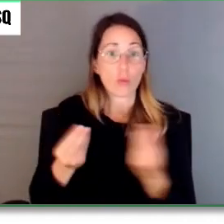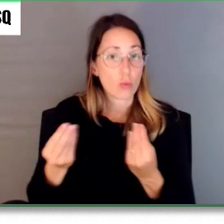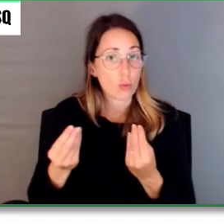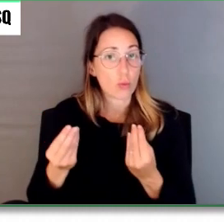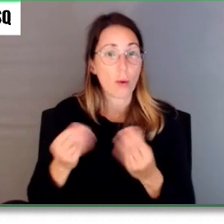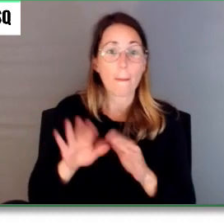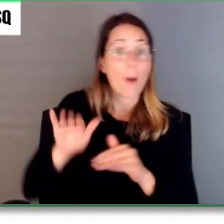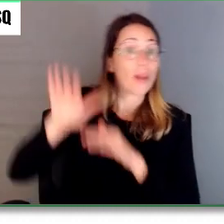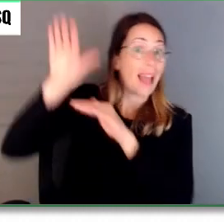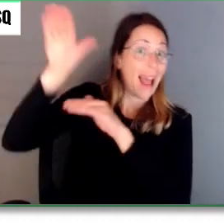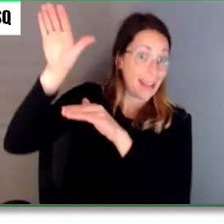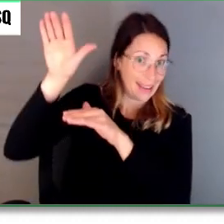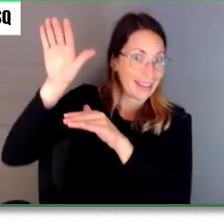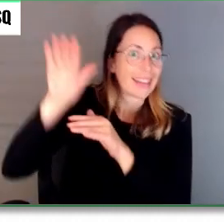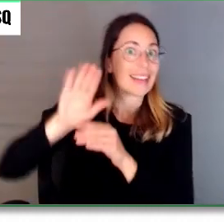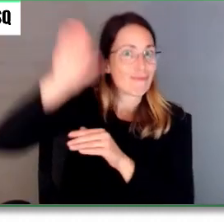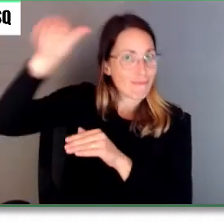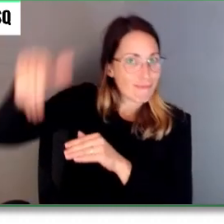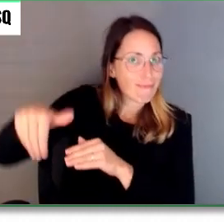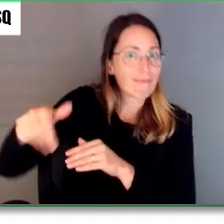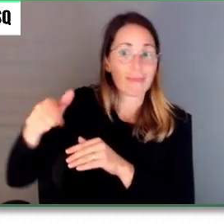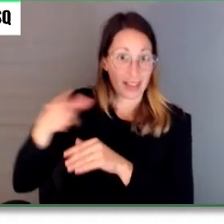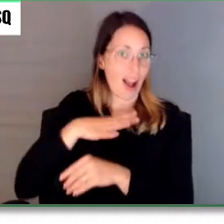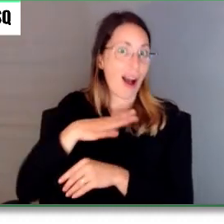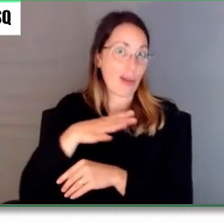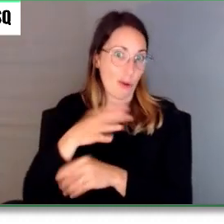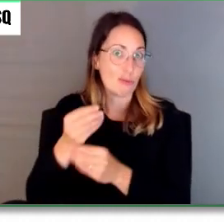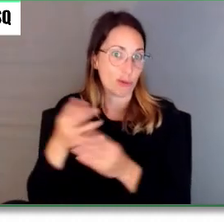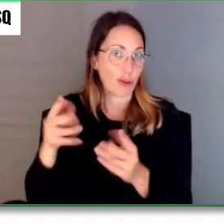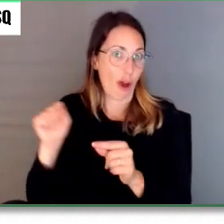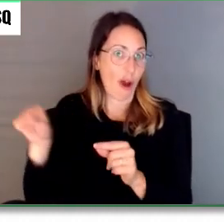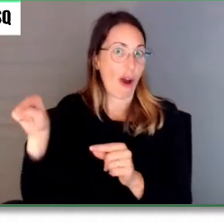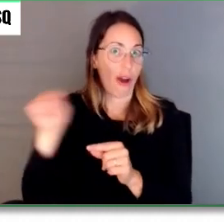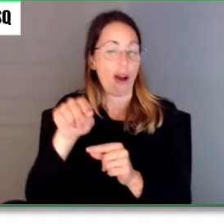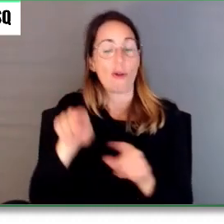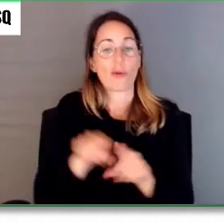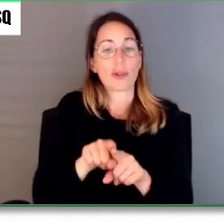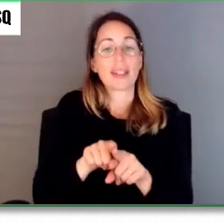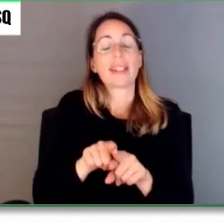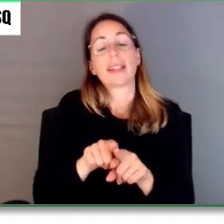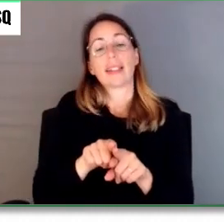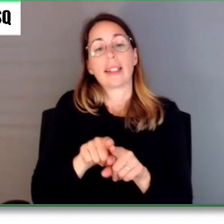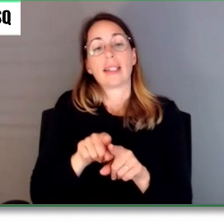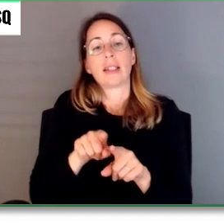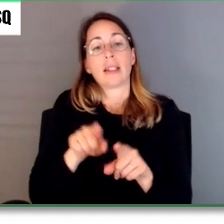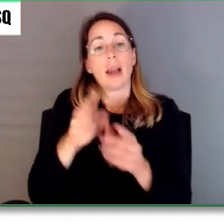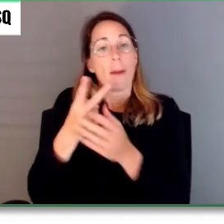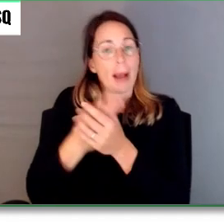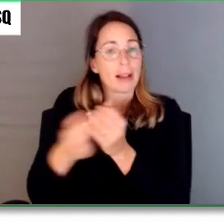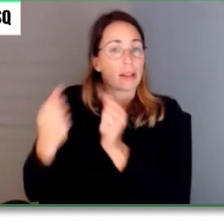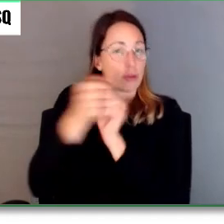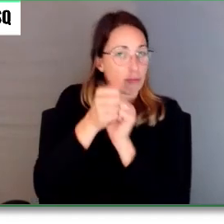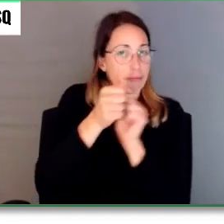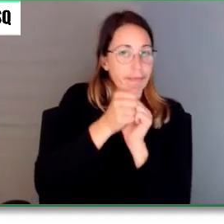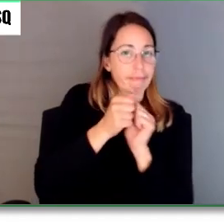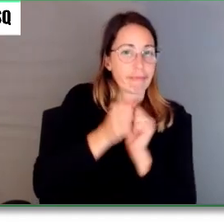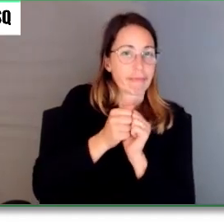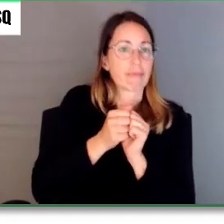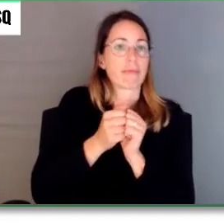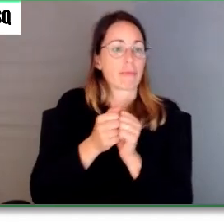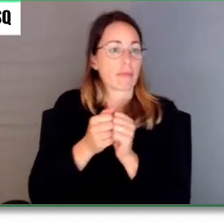en a quelques-unes, et également, nous avons travaillé de partenariat avec les grands hôtels depuis 3 décennies. Nous faisons ça.